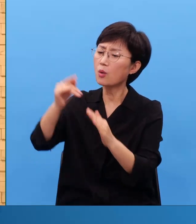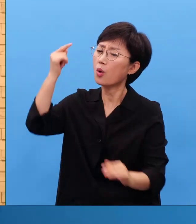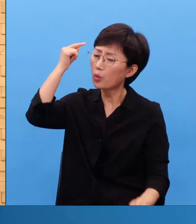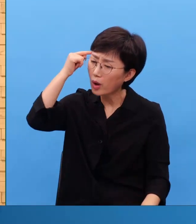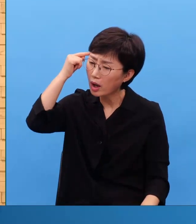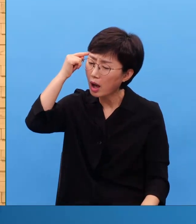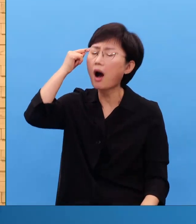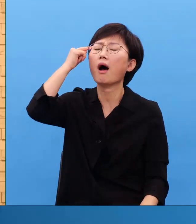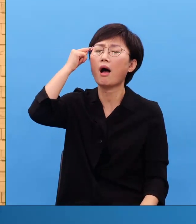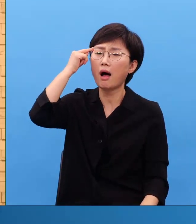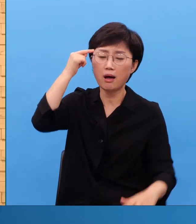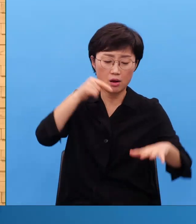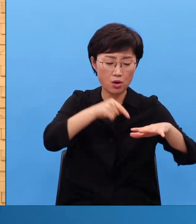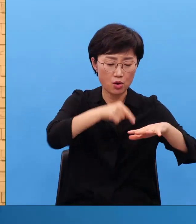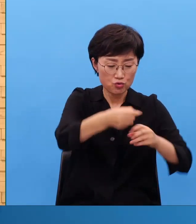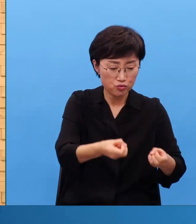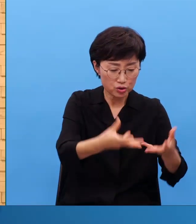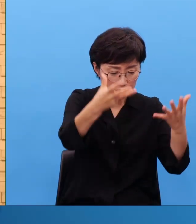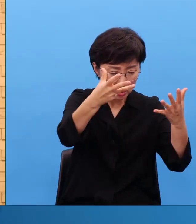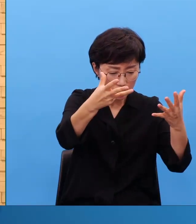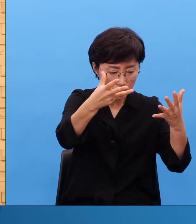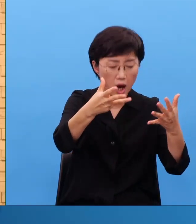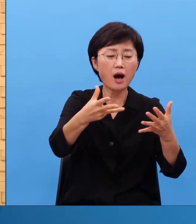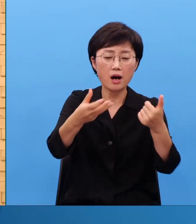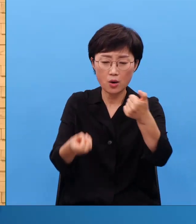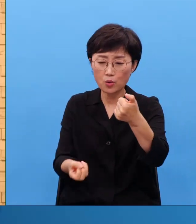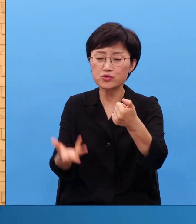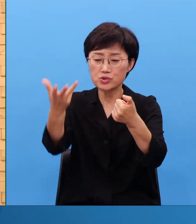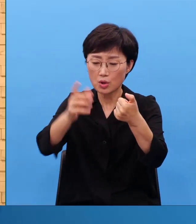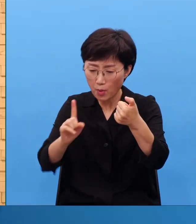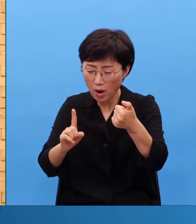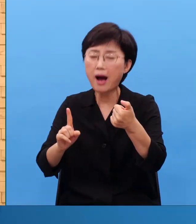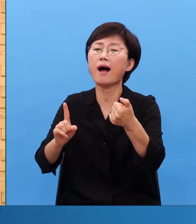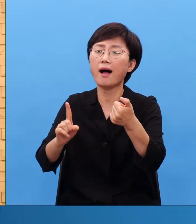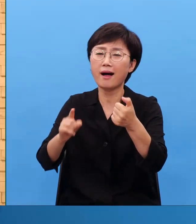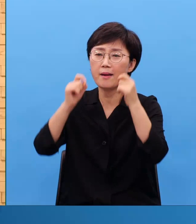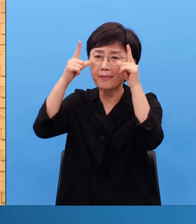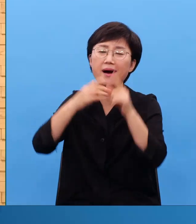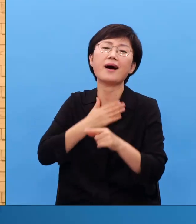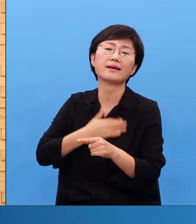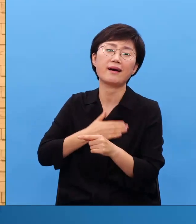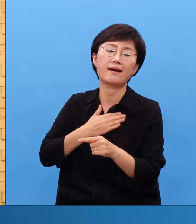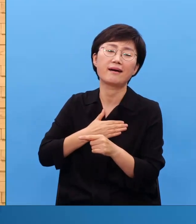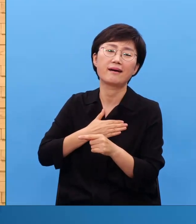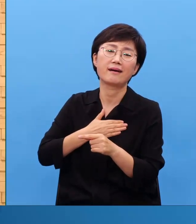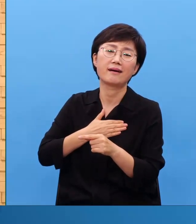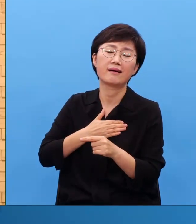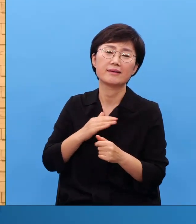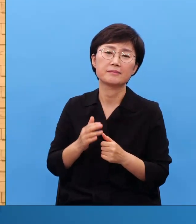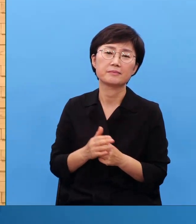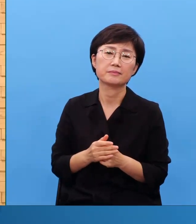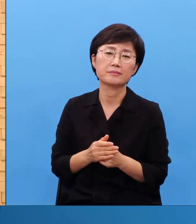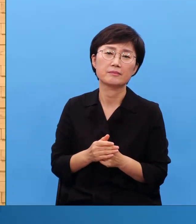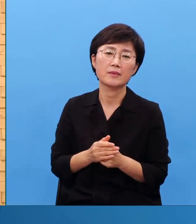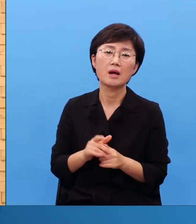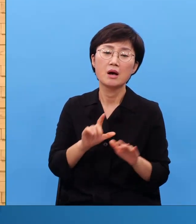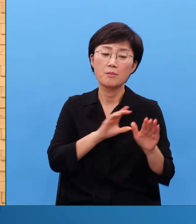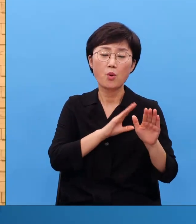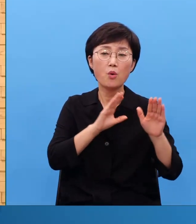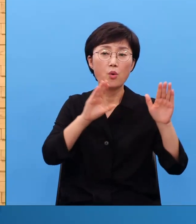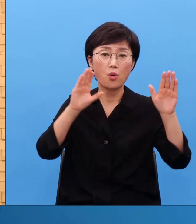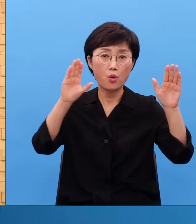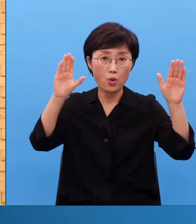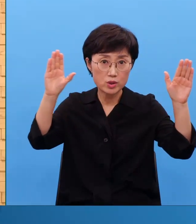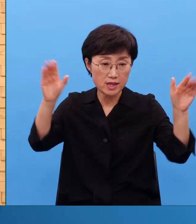오순절, 수장절이 뭔지 알은 겁니다. He knew what the Passover, the Pentecost 성경 and the 기록하고 gathering 있어요. was. And it's written in the Bible.